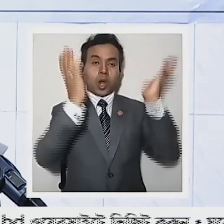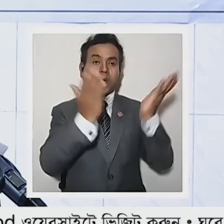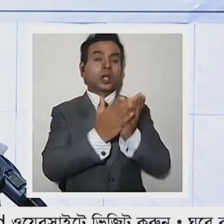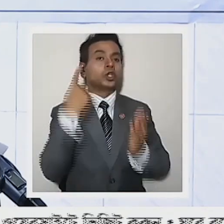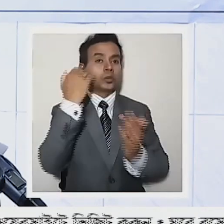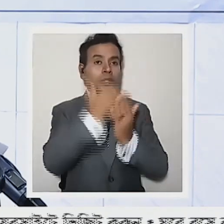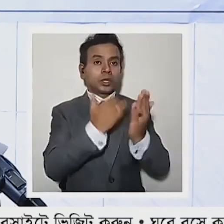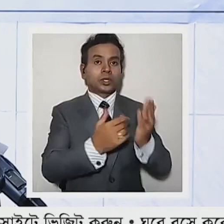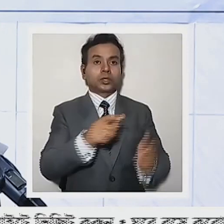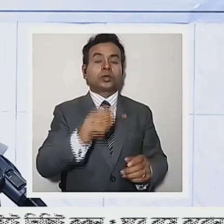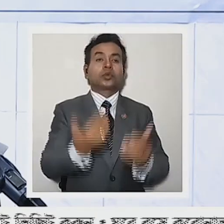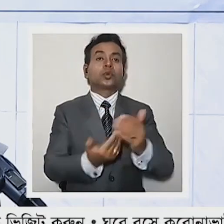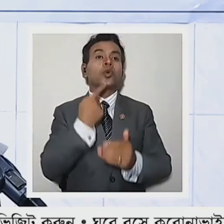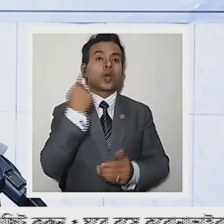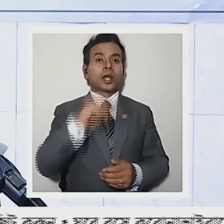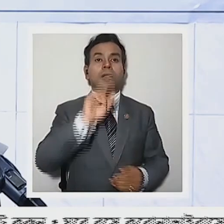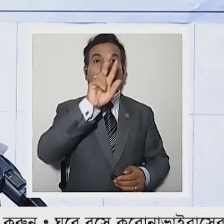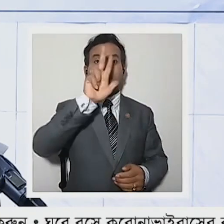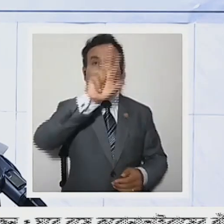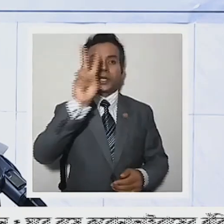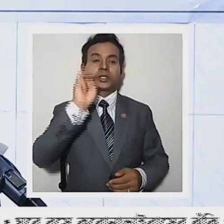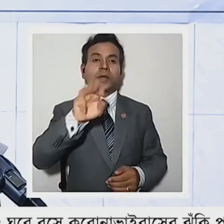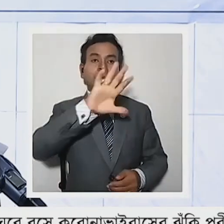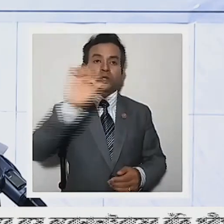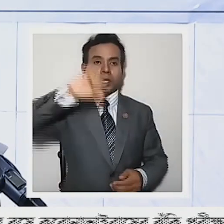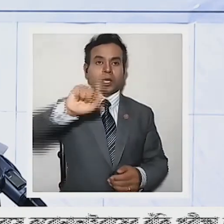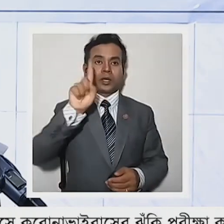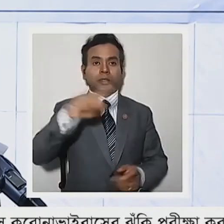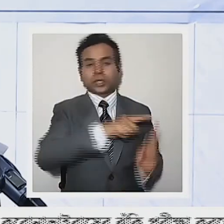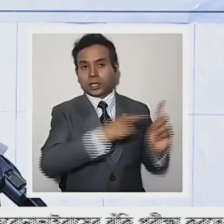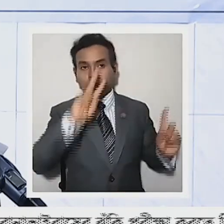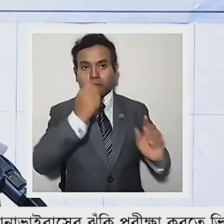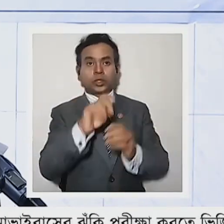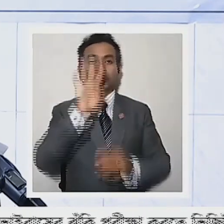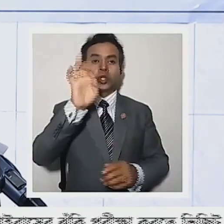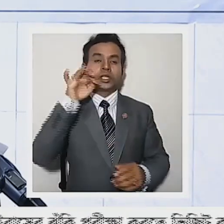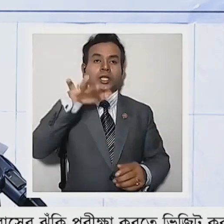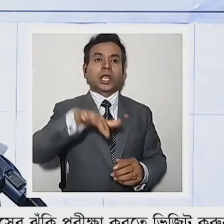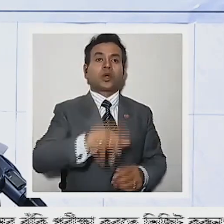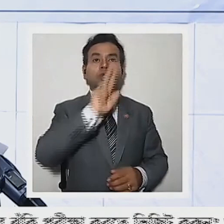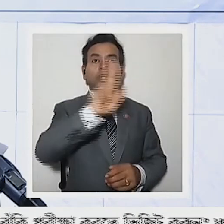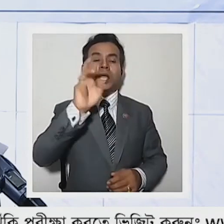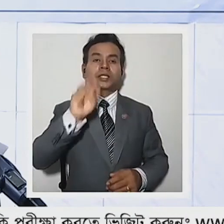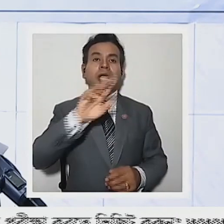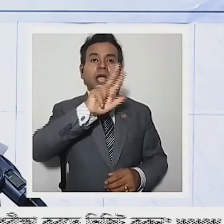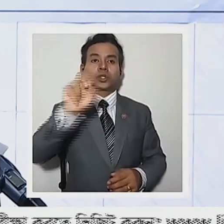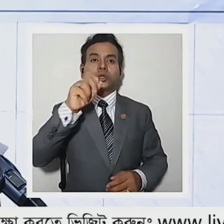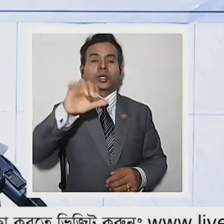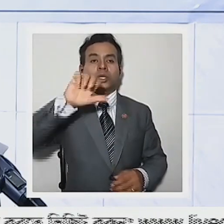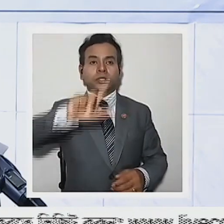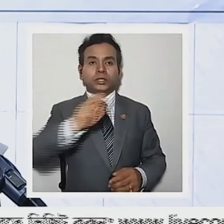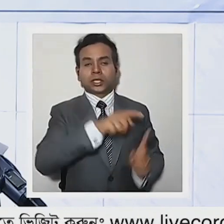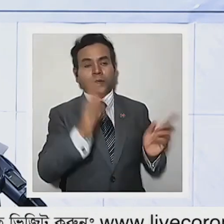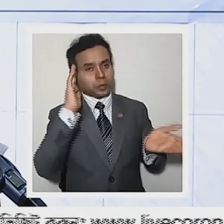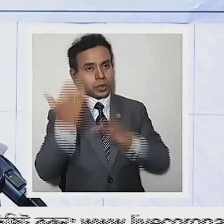৩,৫৯৭ জন। বিশ্ব পরিস্থিতির দিকে তাকালে ২৪ ঘন্টা শনাক্ত হয়েছে ৮২,৫৯১ জন এবং এ পর্যন্ত